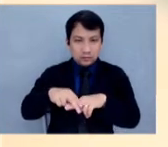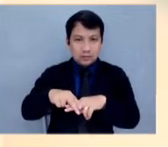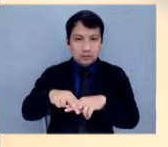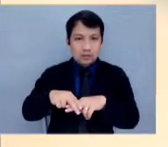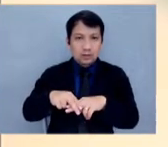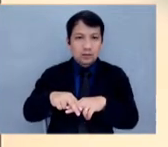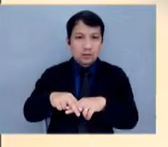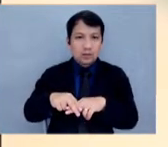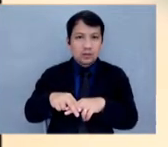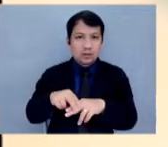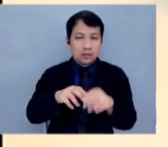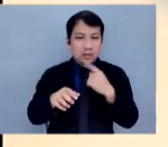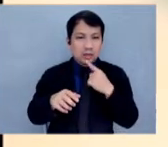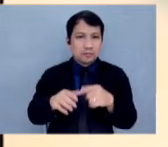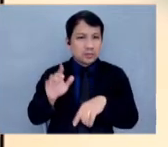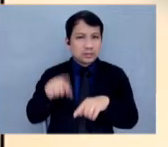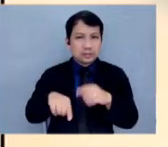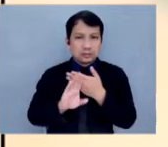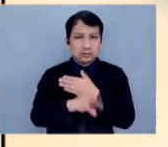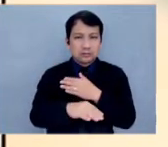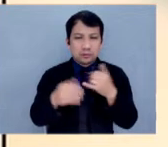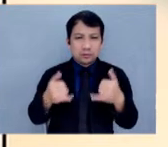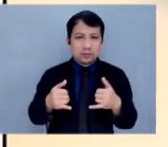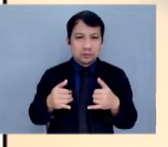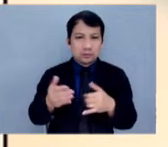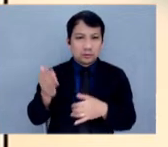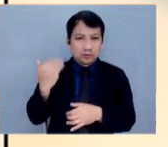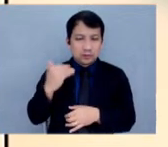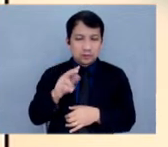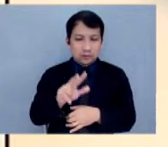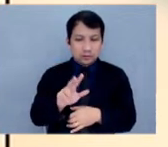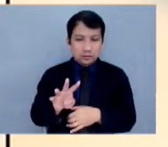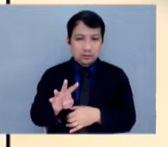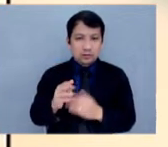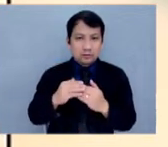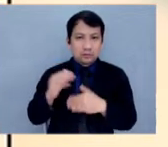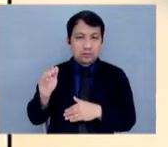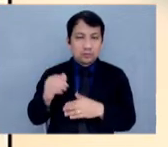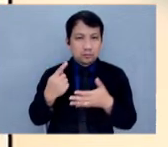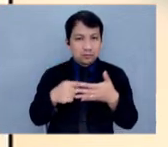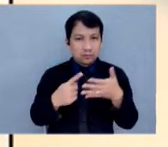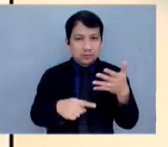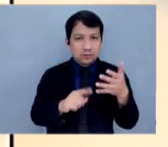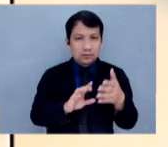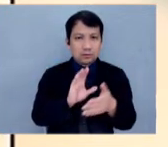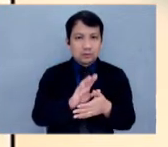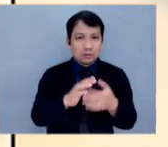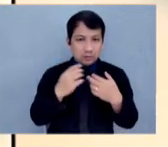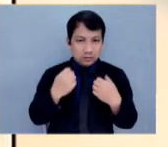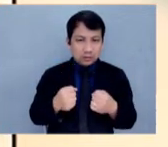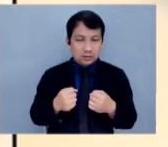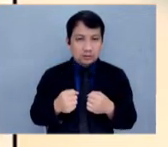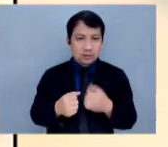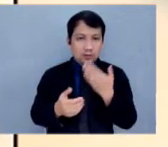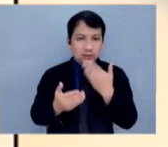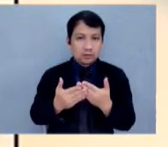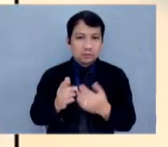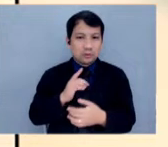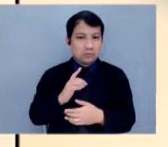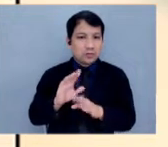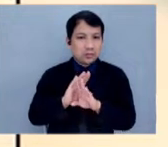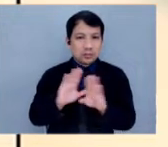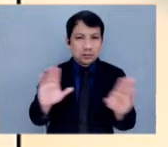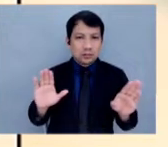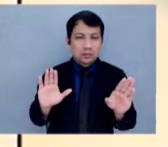binti. Hindi na nakabalik ng laro ang former MVP at agad naman pinacheck ng kuponan ang health niya. Good news na din na hindi nangyari ang worst